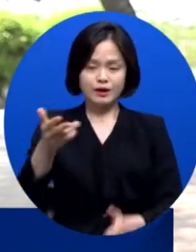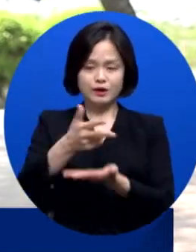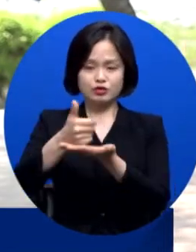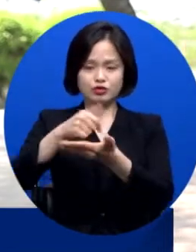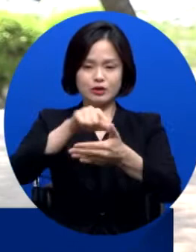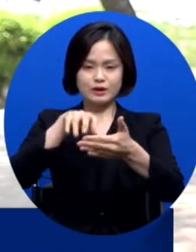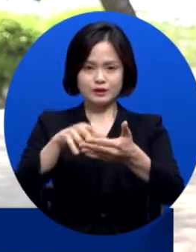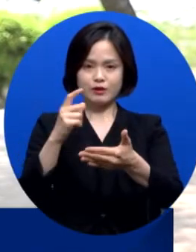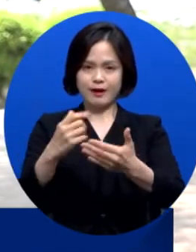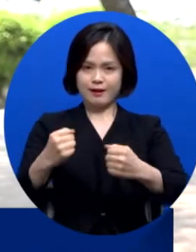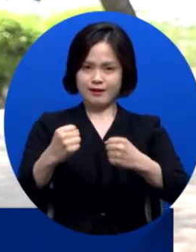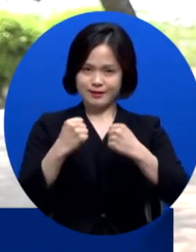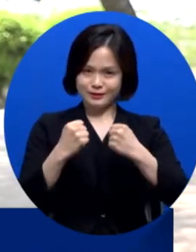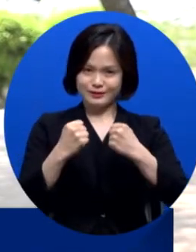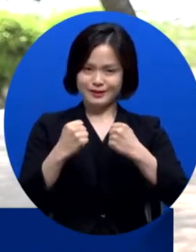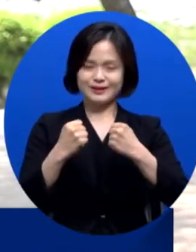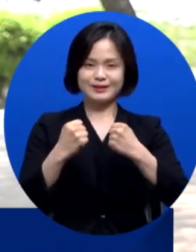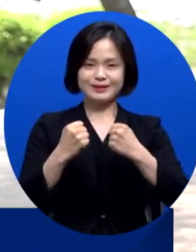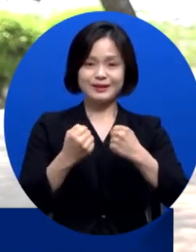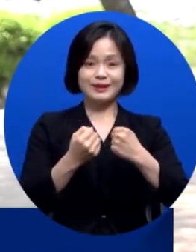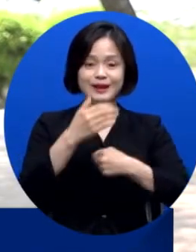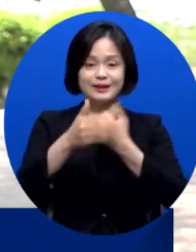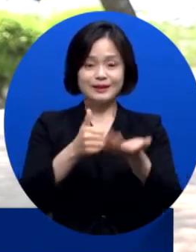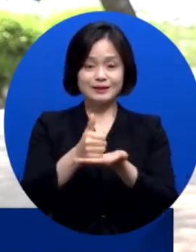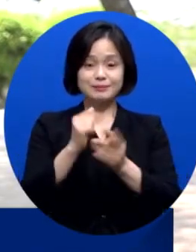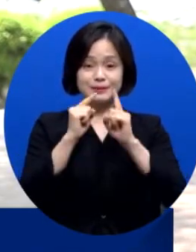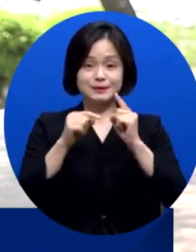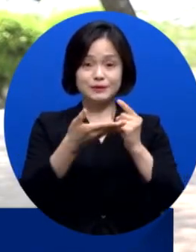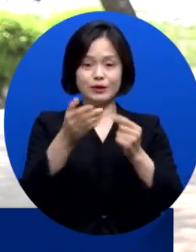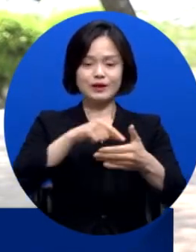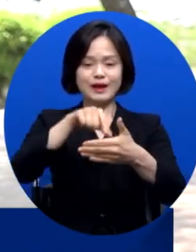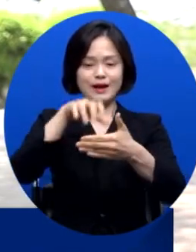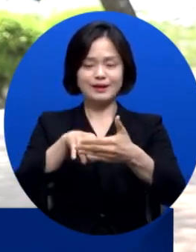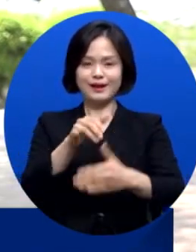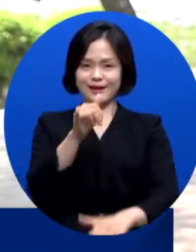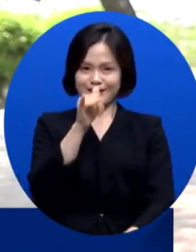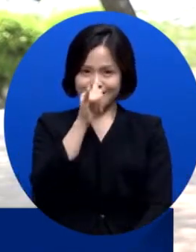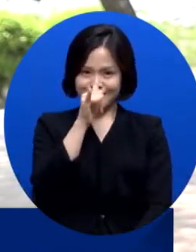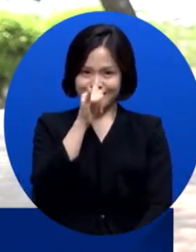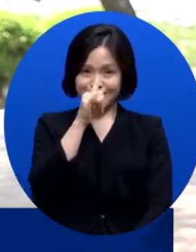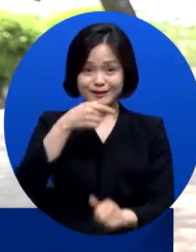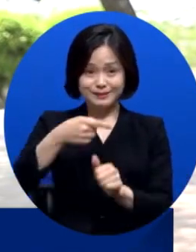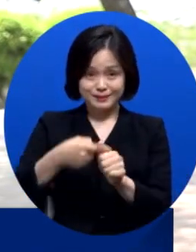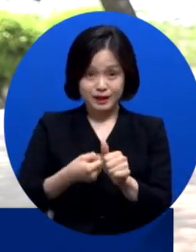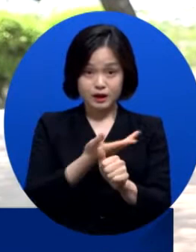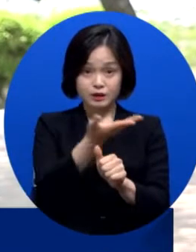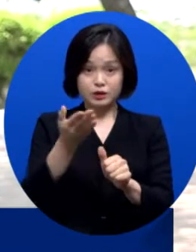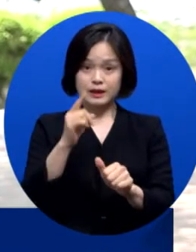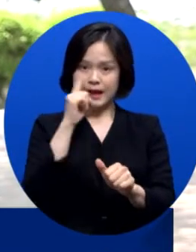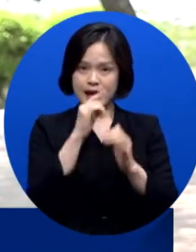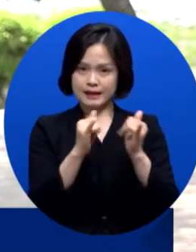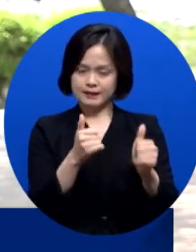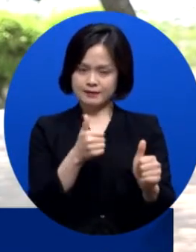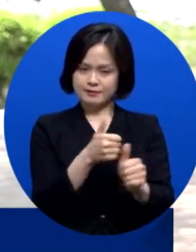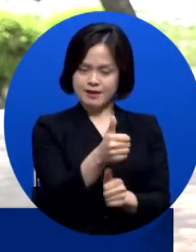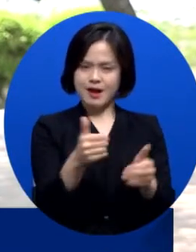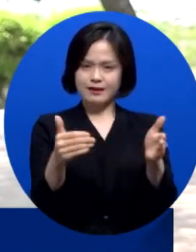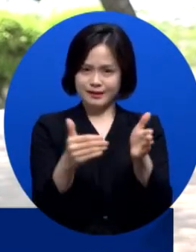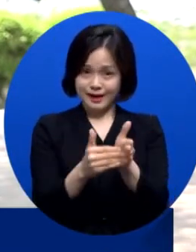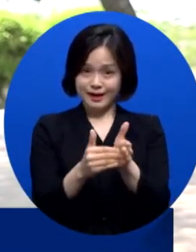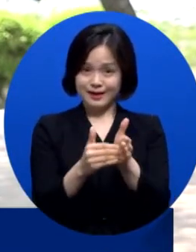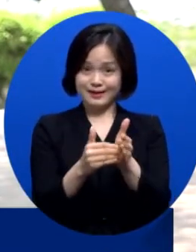강하여졌다. 그리고 하나님의 말씀이 너희 안에 거하고 그리하여 너희들이 흉악한 자를 이기었다라고 얘기하고